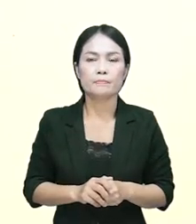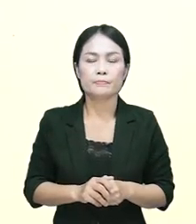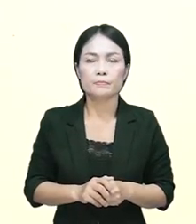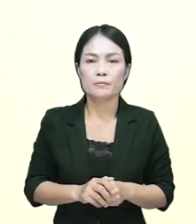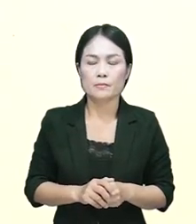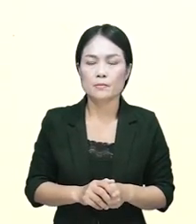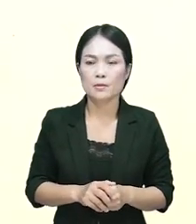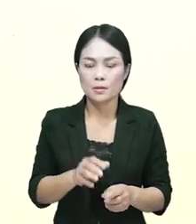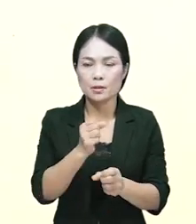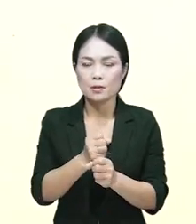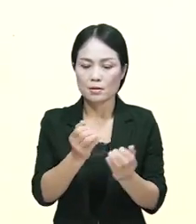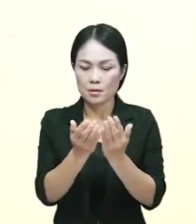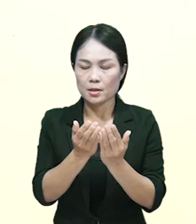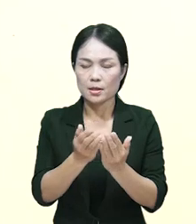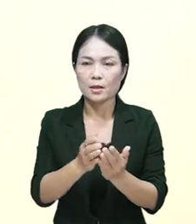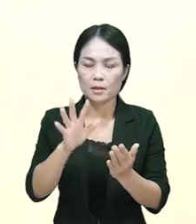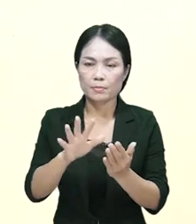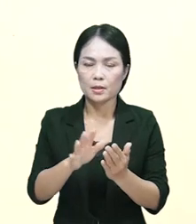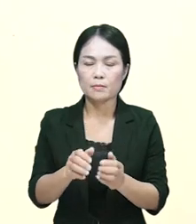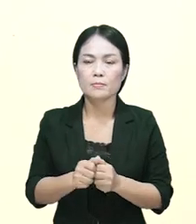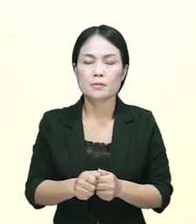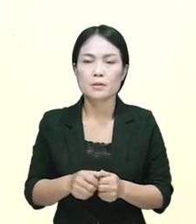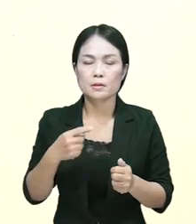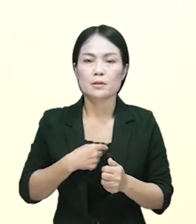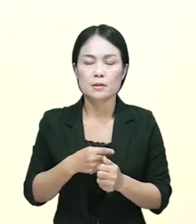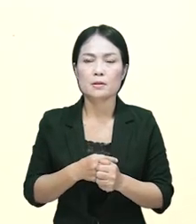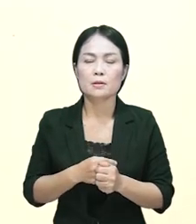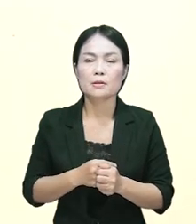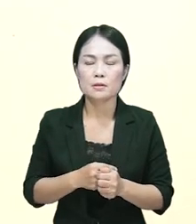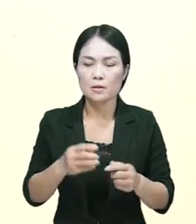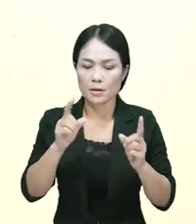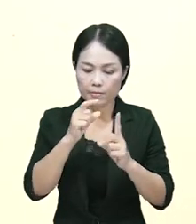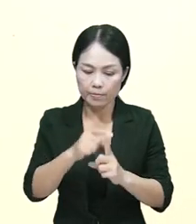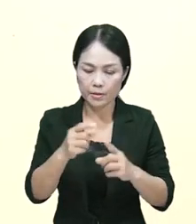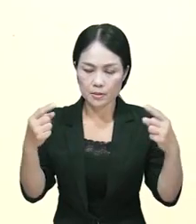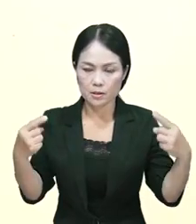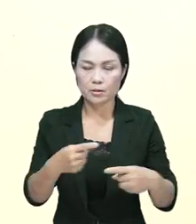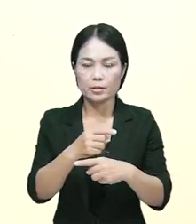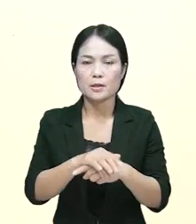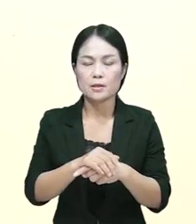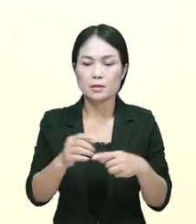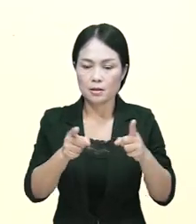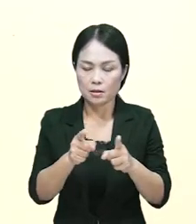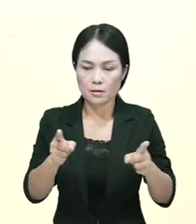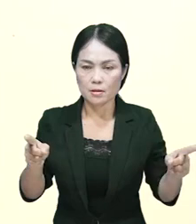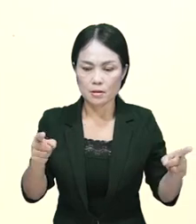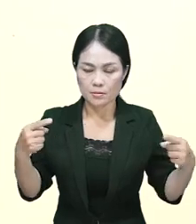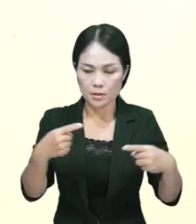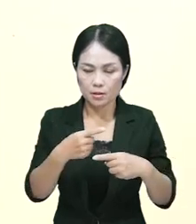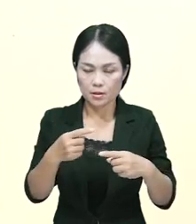ញ្ចឹងសូមធ្វើការអានលេខ5ជាមួយអ្នកគ្រូកូន5បដិស័ព្ទពាក្យផ្ទុយវែងផ្ទុយនឹ